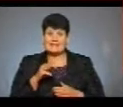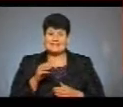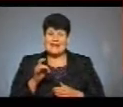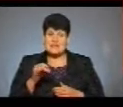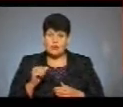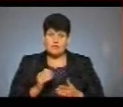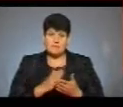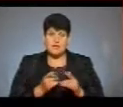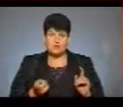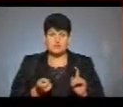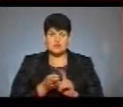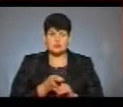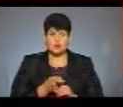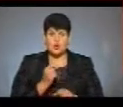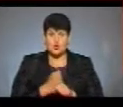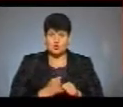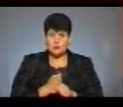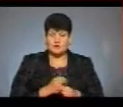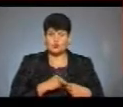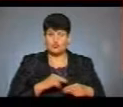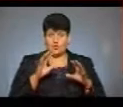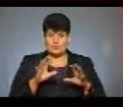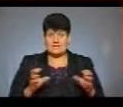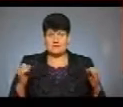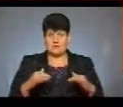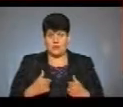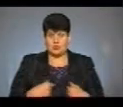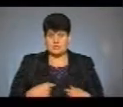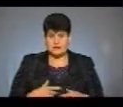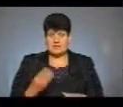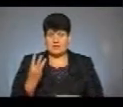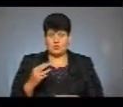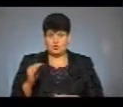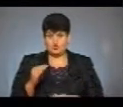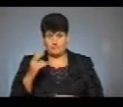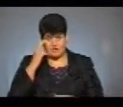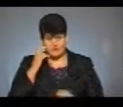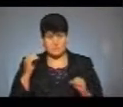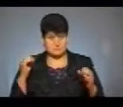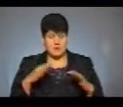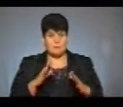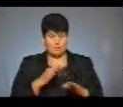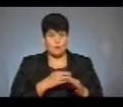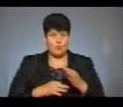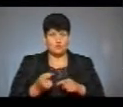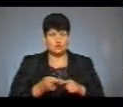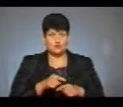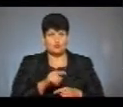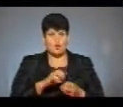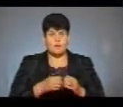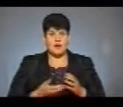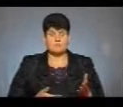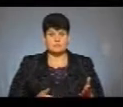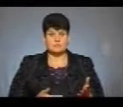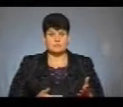мають причетність до розробки Трудового кодексу, на зібрання до себе. От, скажімо, 3 жовтня ми в Києві збираємося і будемо обговорювати цю проблему. До